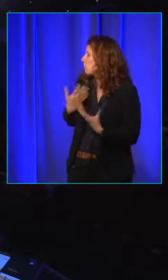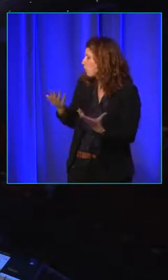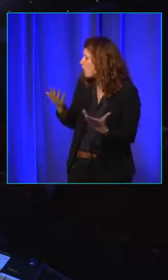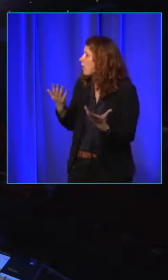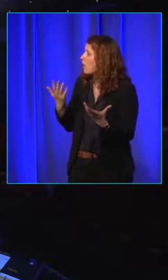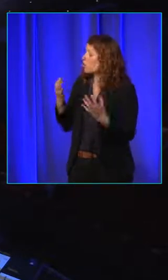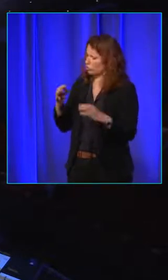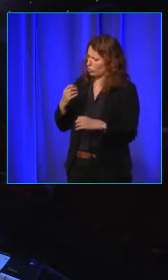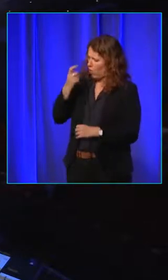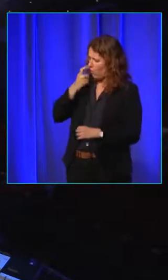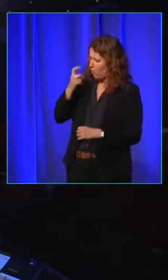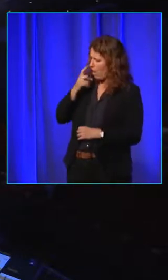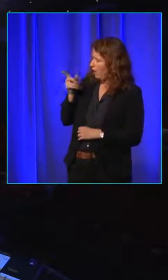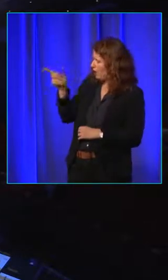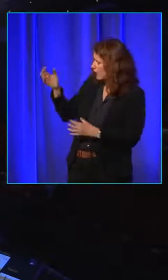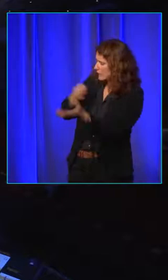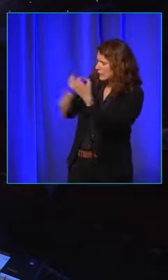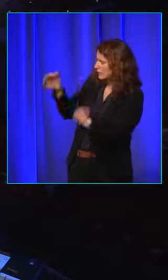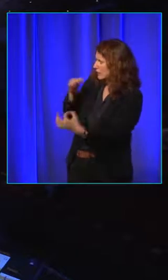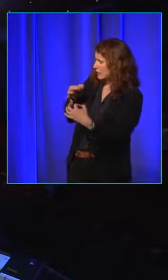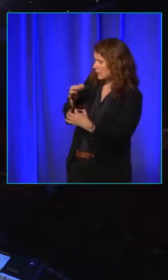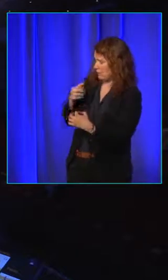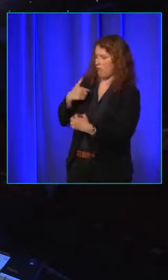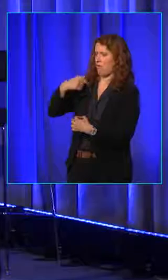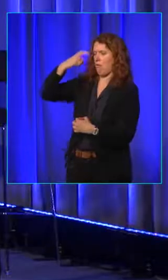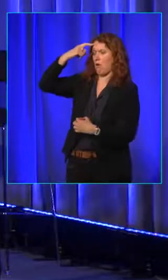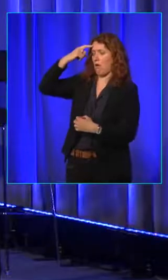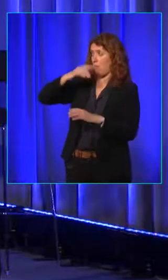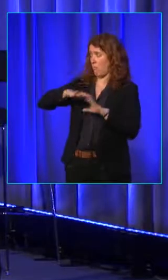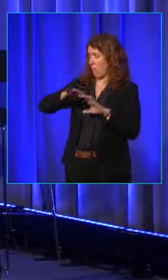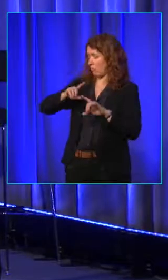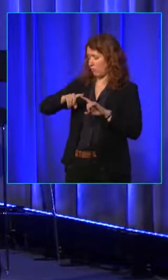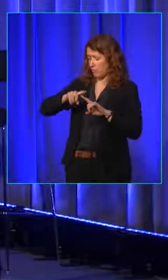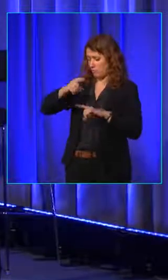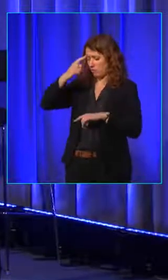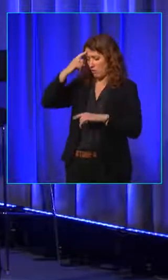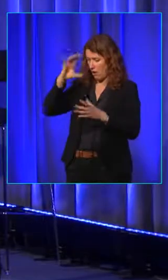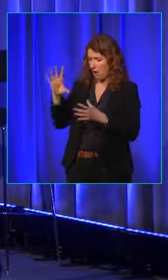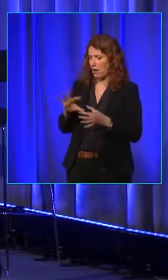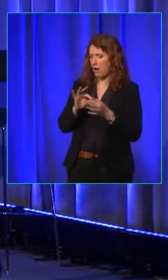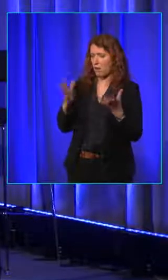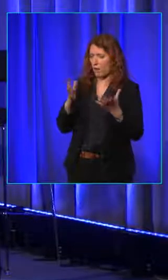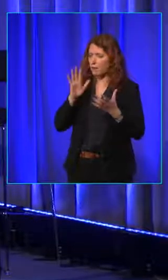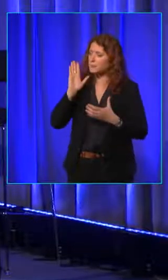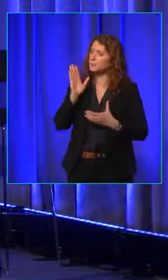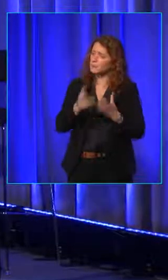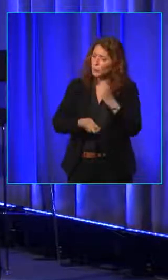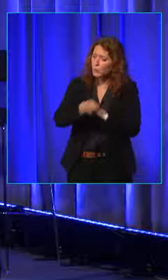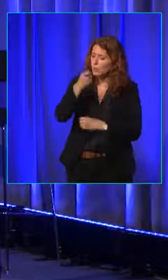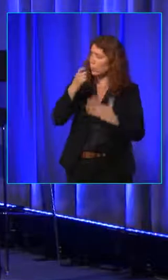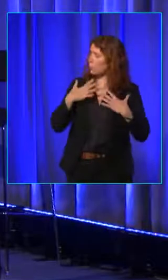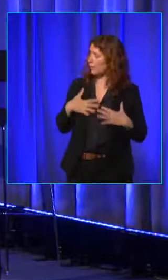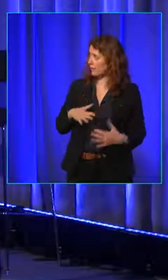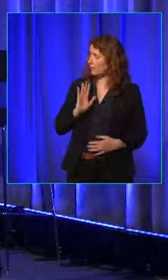qu'il y a beaucoup de choses dont vous parlez qui me font penser aux pratiques d'éducation somatique,